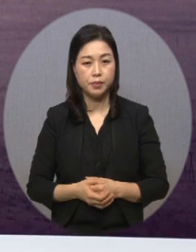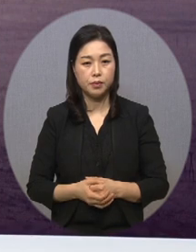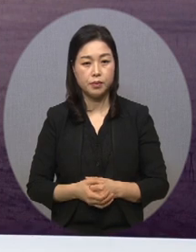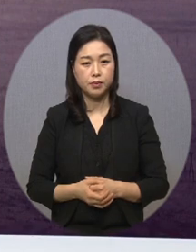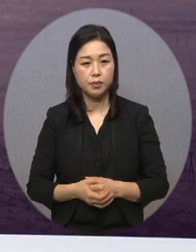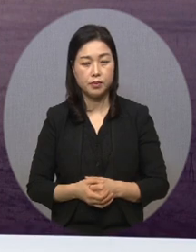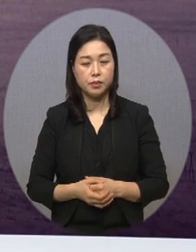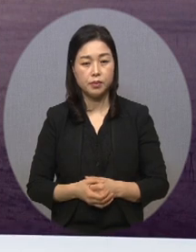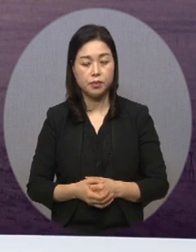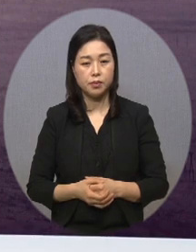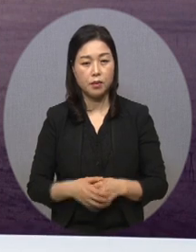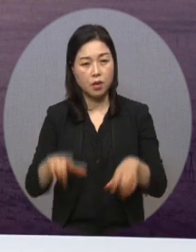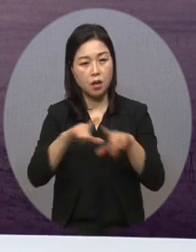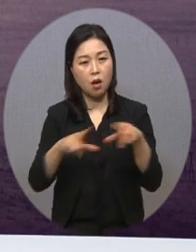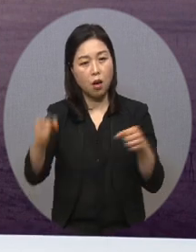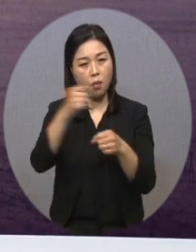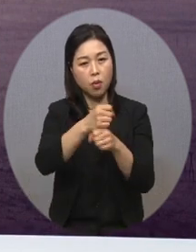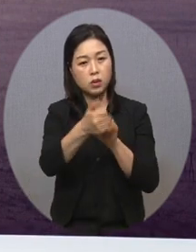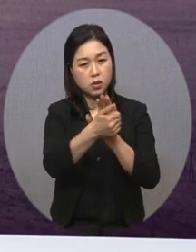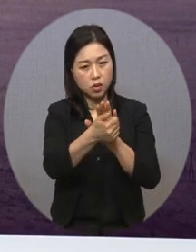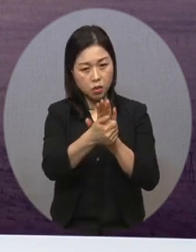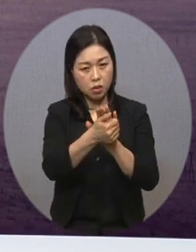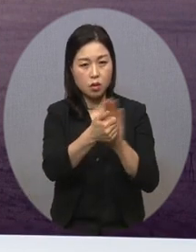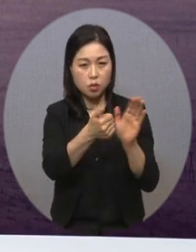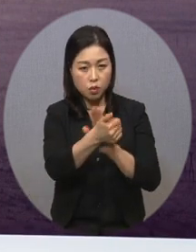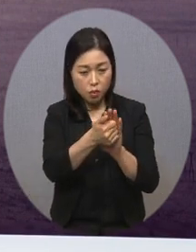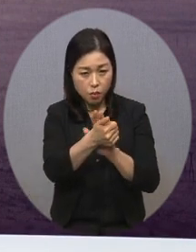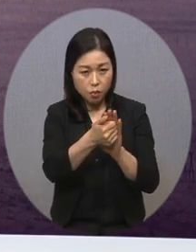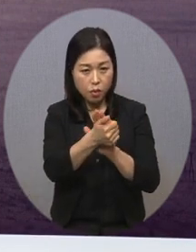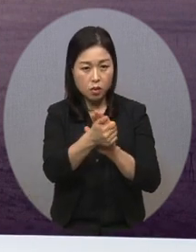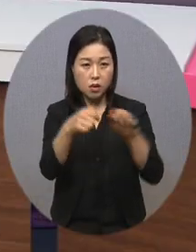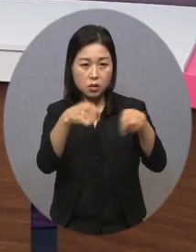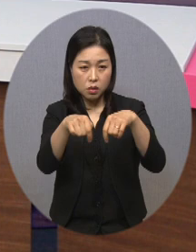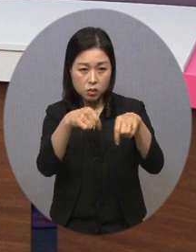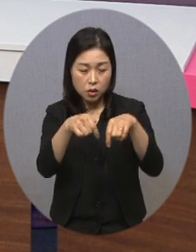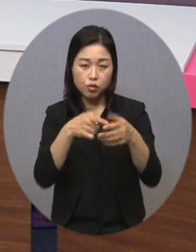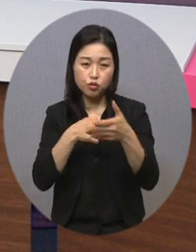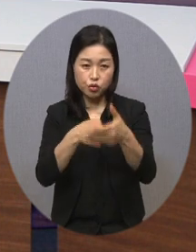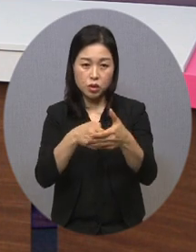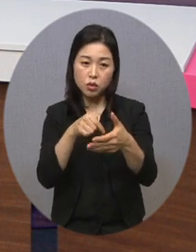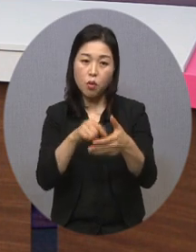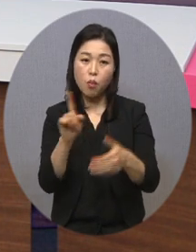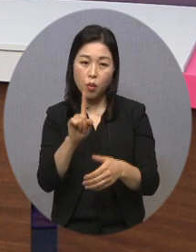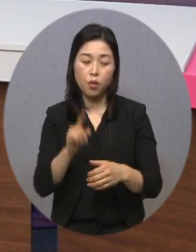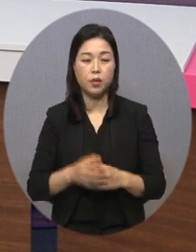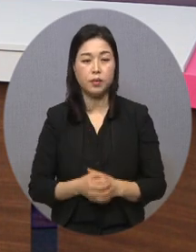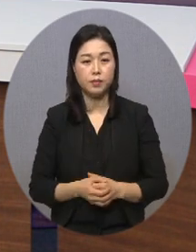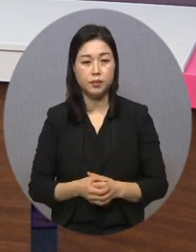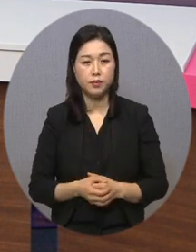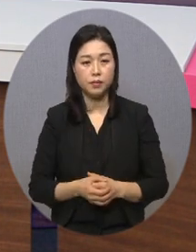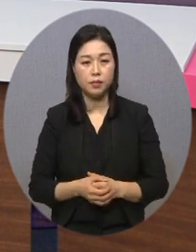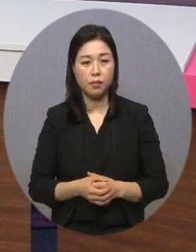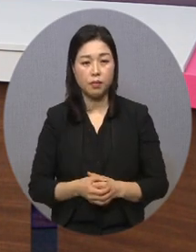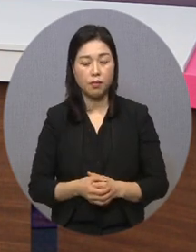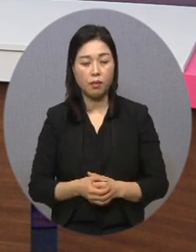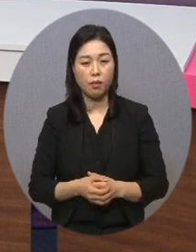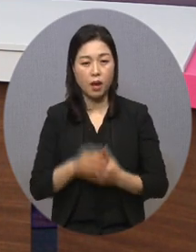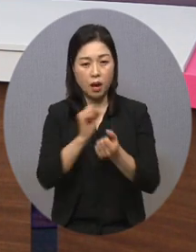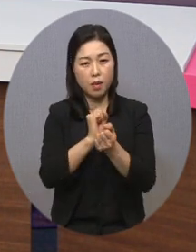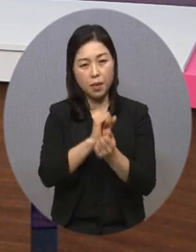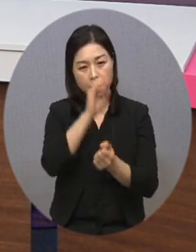일상 회복 지원이나 돌봄 대책들 예. 어떻게 추진되고 있나요? 예, 사실은 감염병의